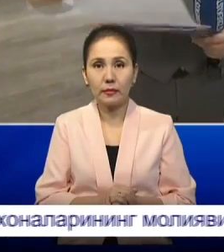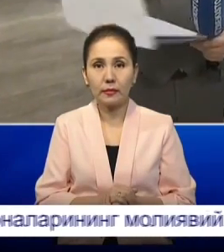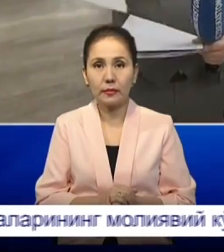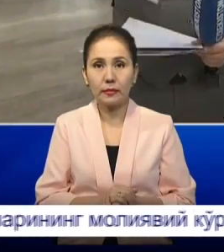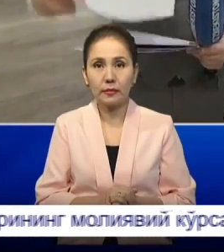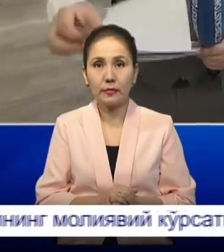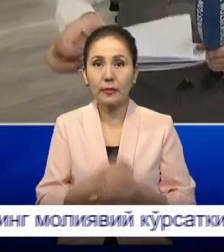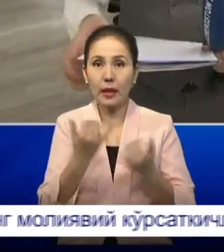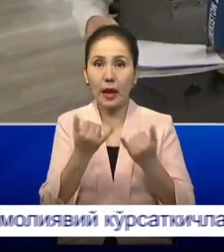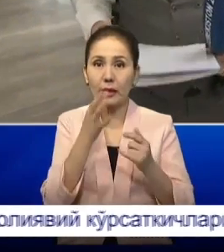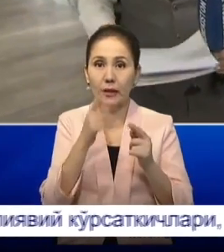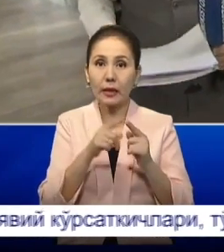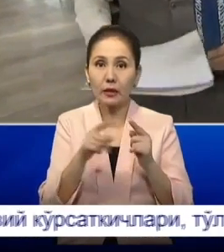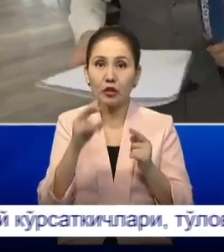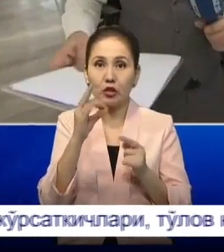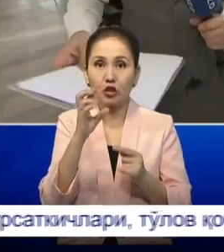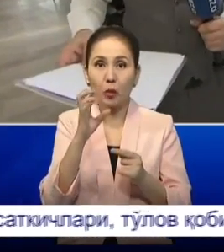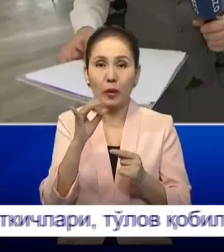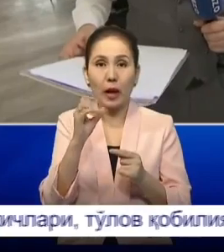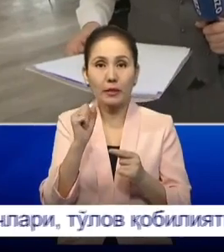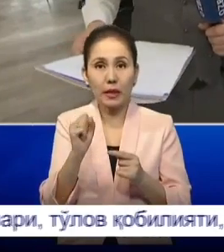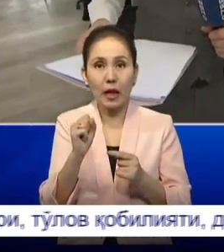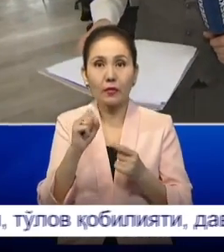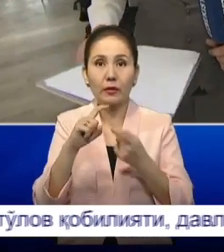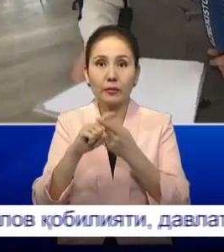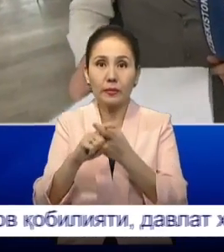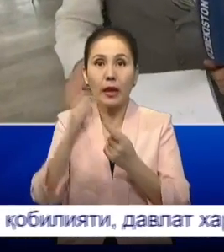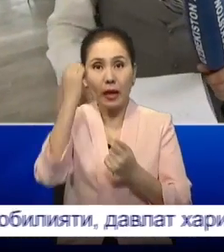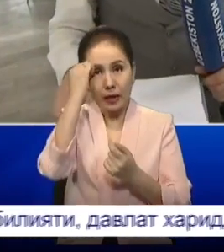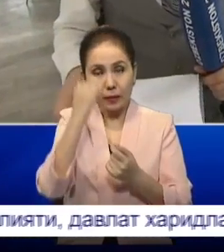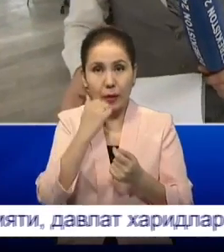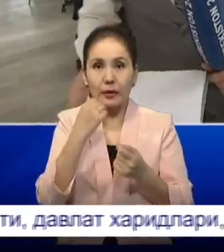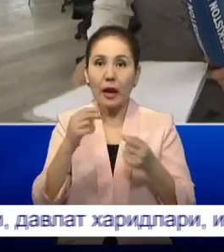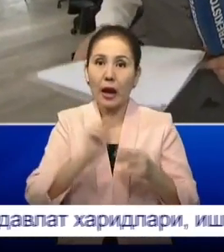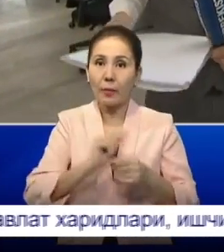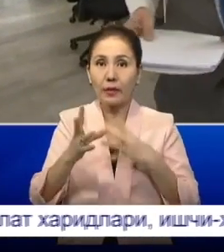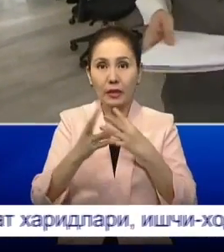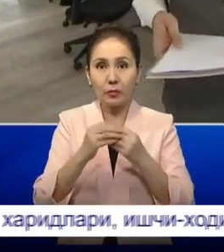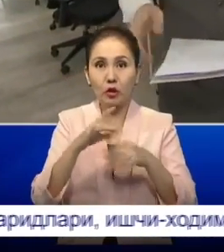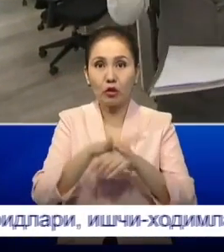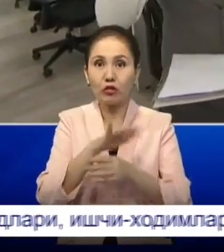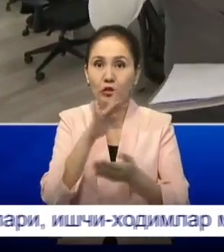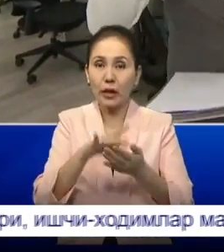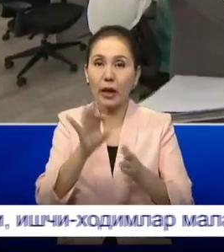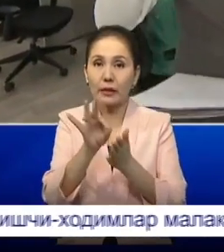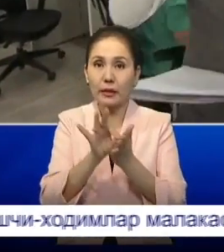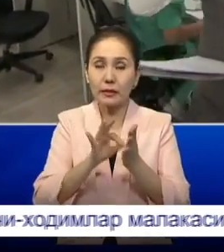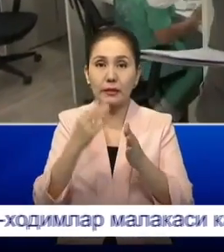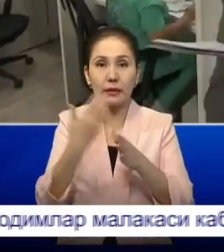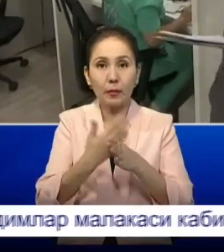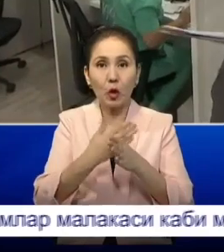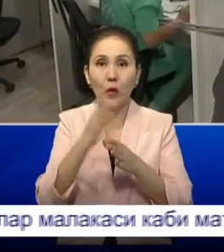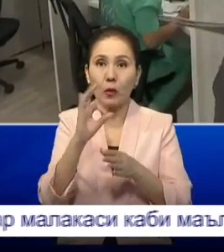Demak, ayni daqiqalarda biz Jobir Asqarov bilan bog'lanishga harakat qilamiz. Hamkasblar, rahmat. Ayni paytda Toshkent shahar tez tibbiy yordam